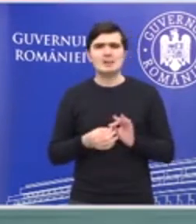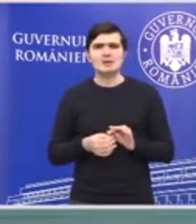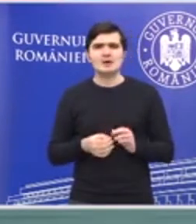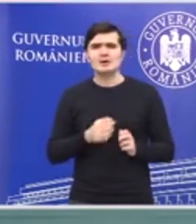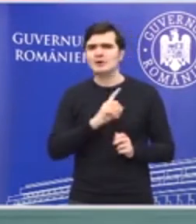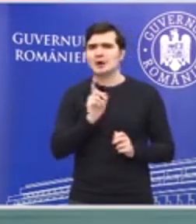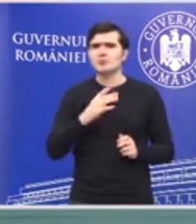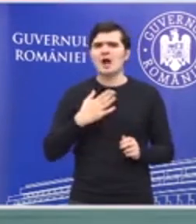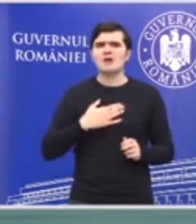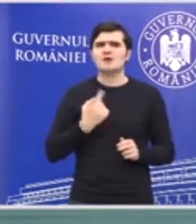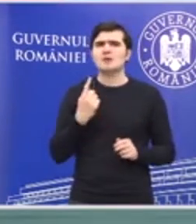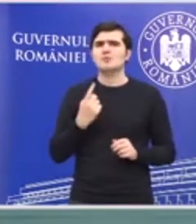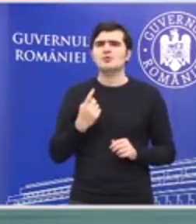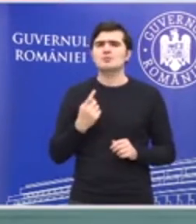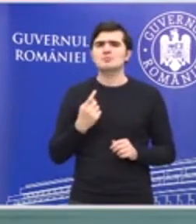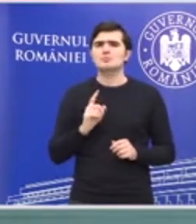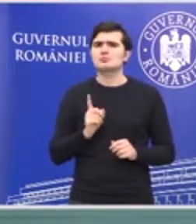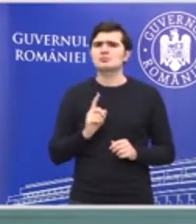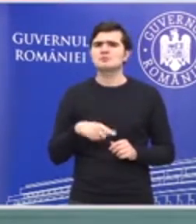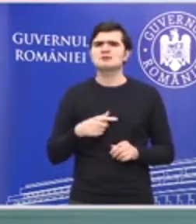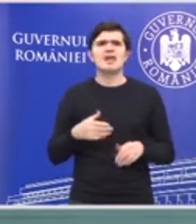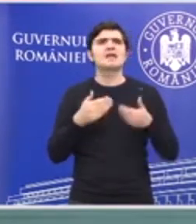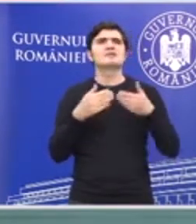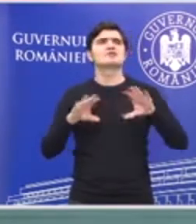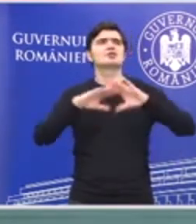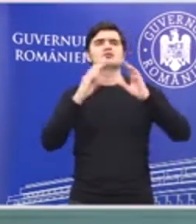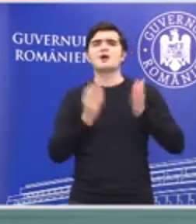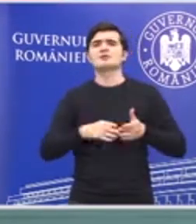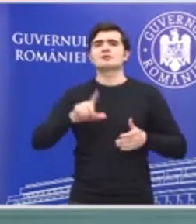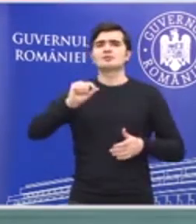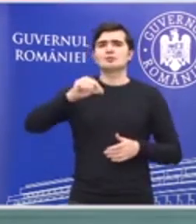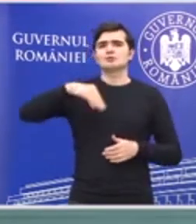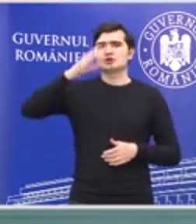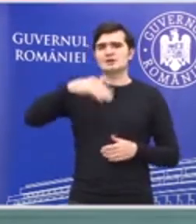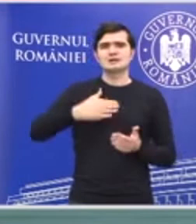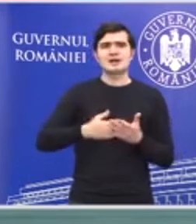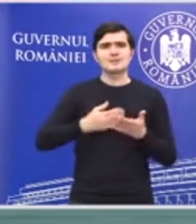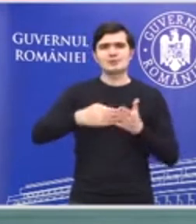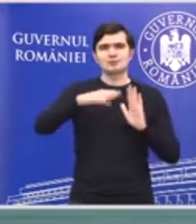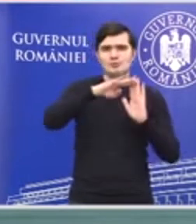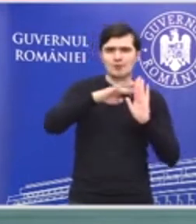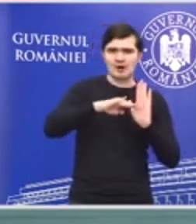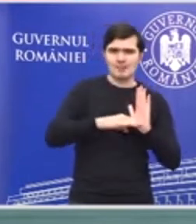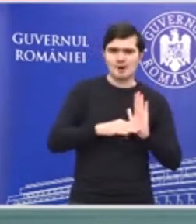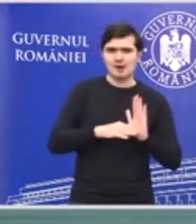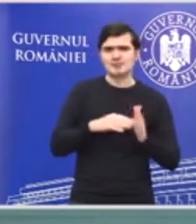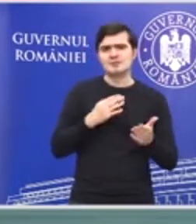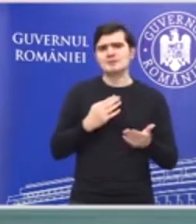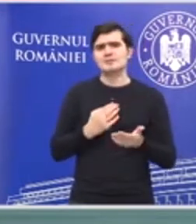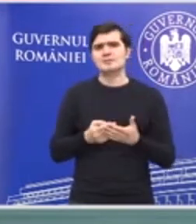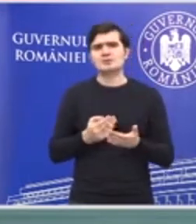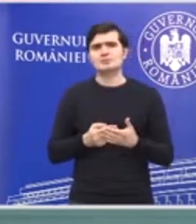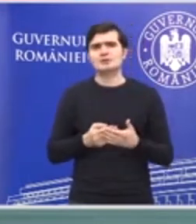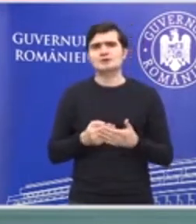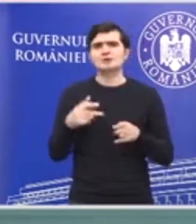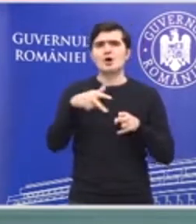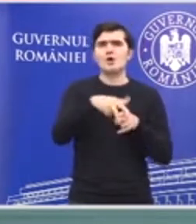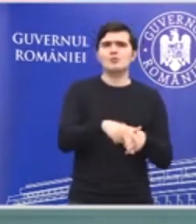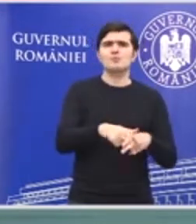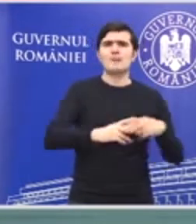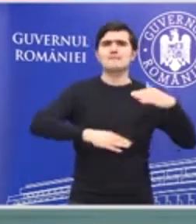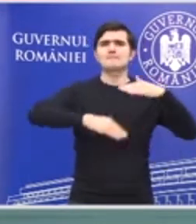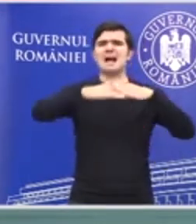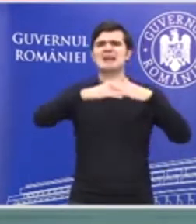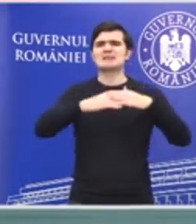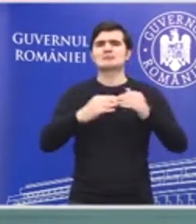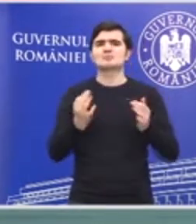avem un număr, nu se deschid toate cele 20 de zile pentru programare, în vederea ocupării la maxim a